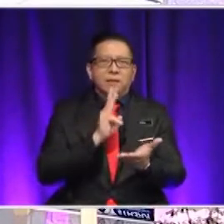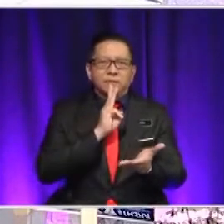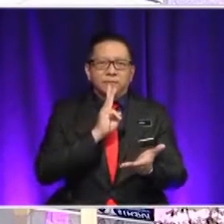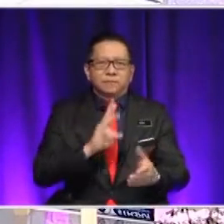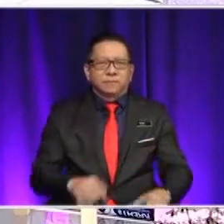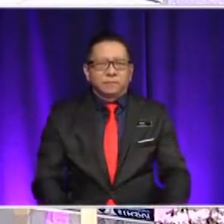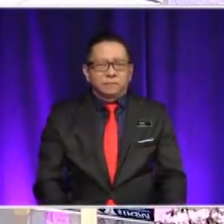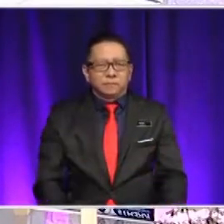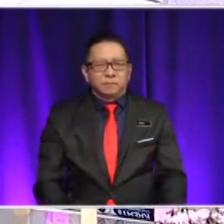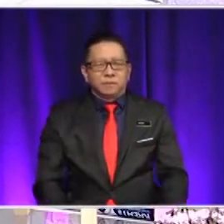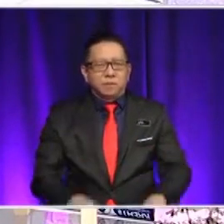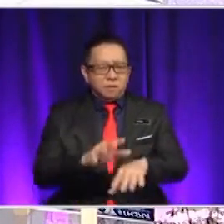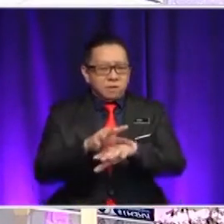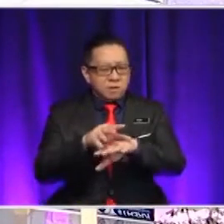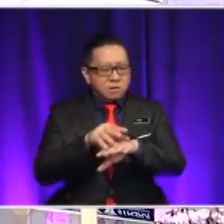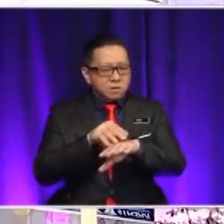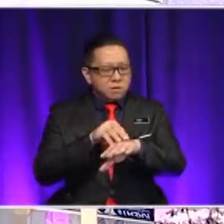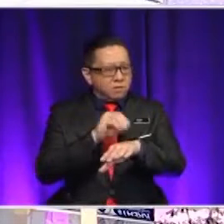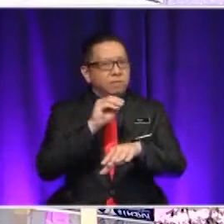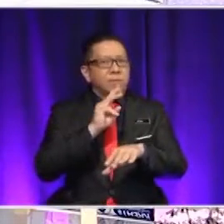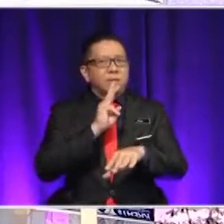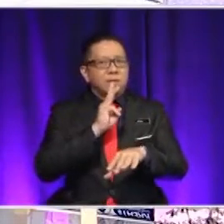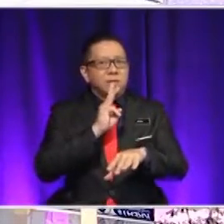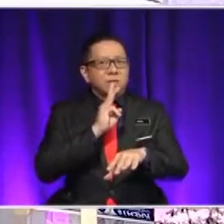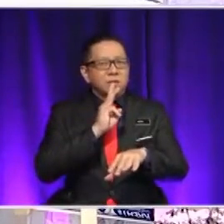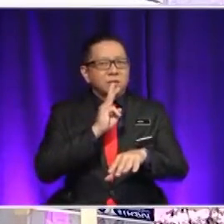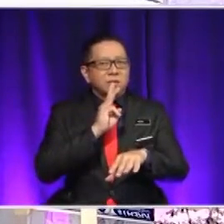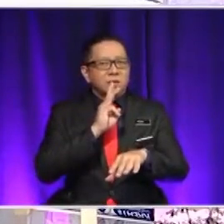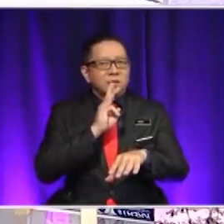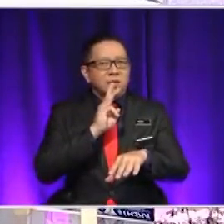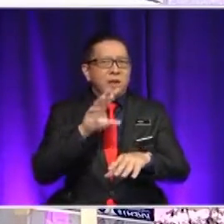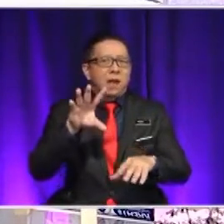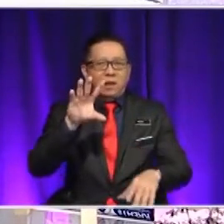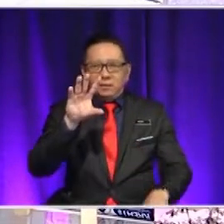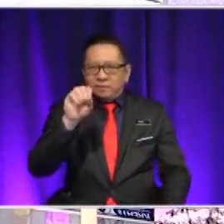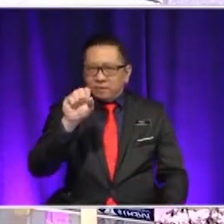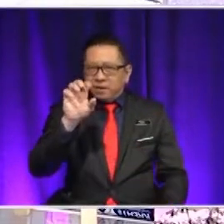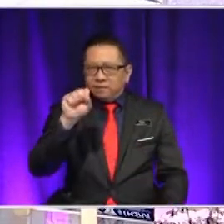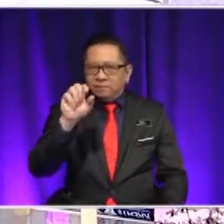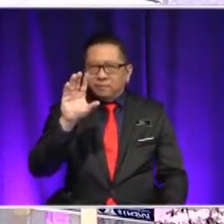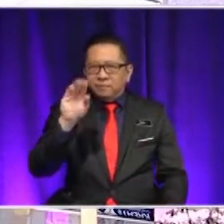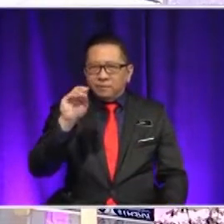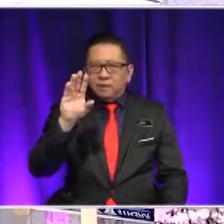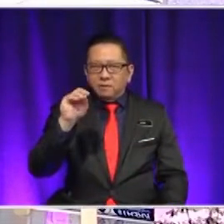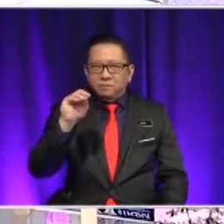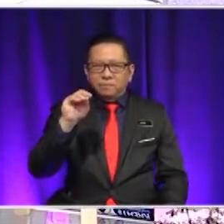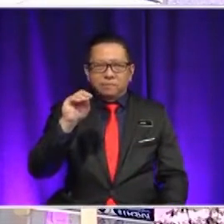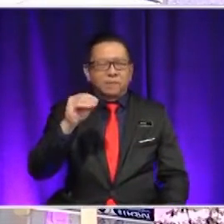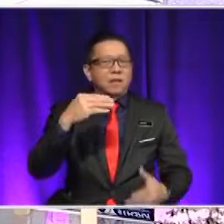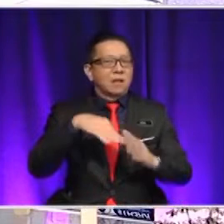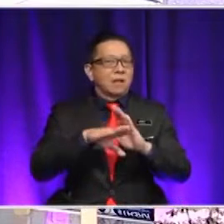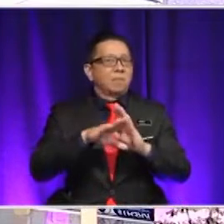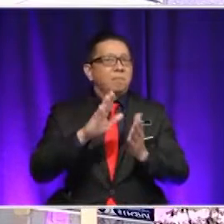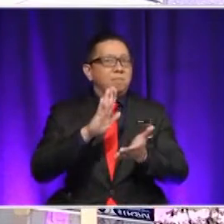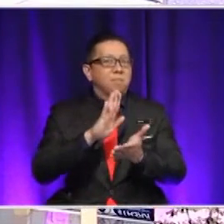ini fun punya subscribe like gubung Oke ini kita panggih Asmat kemacetannya kita mau bahaya daripada dalam bekas